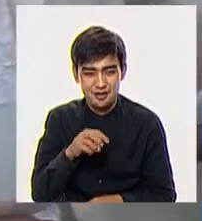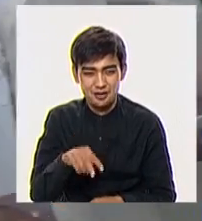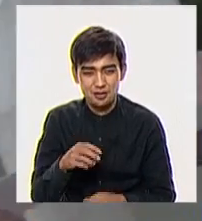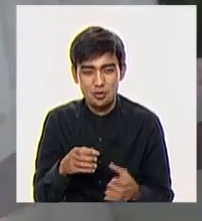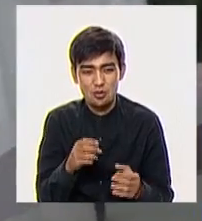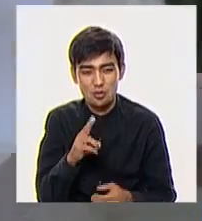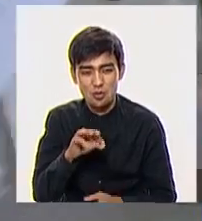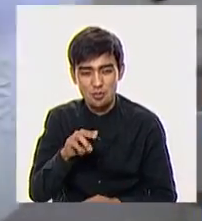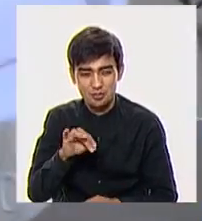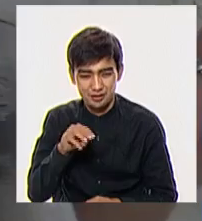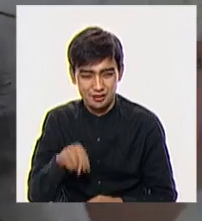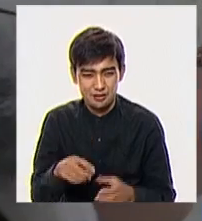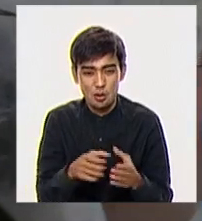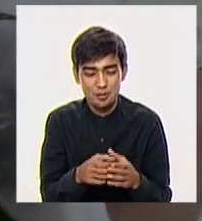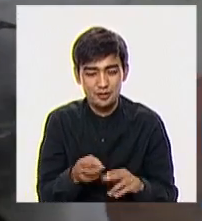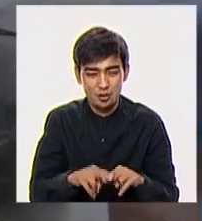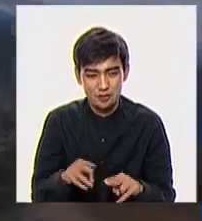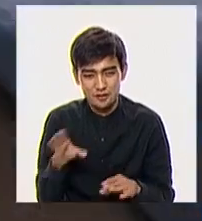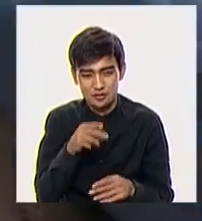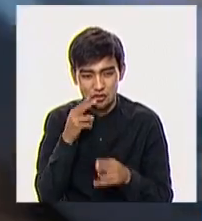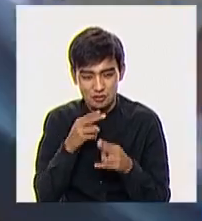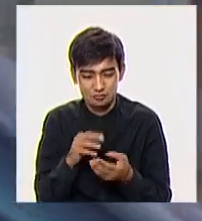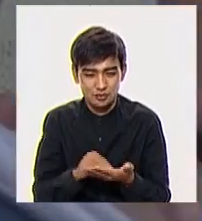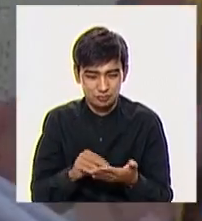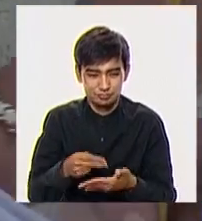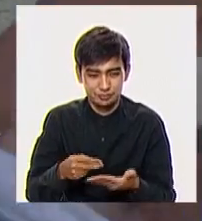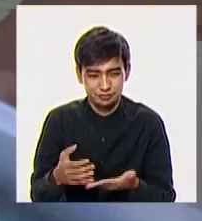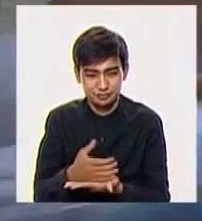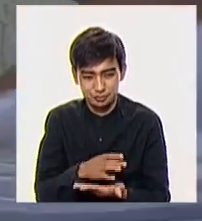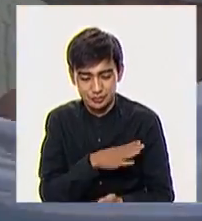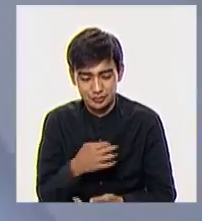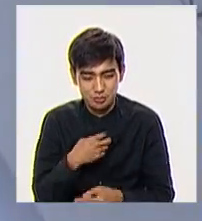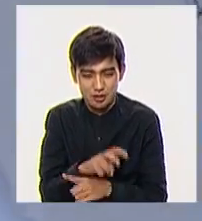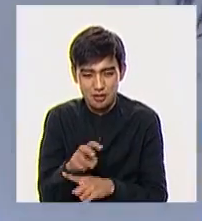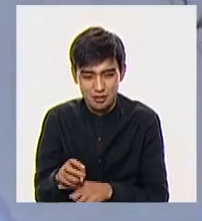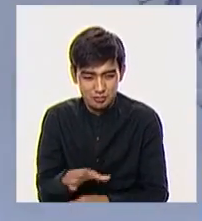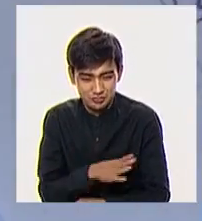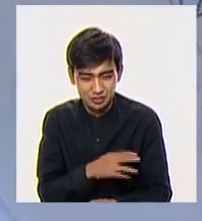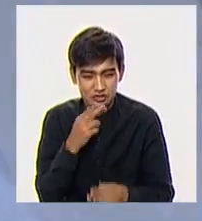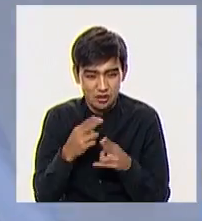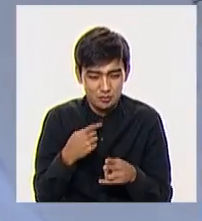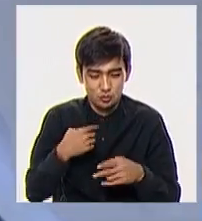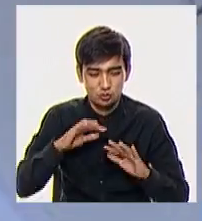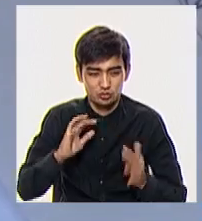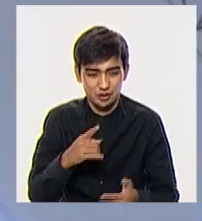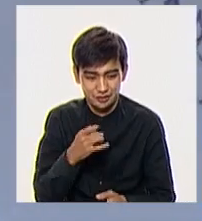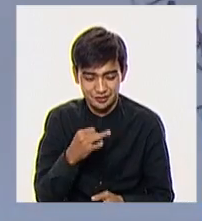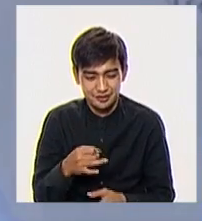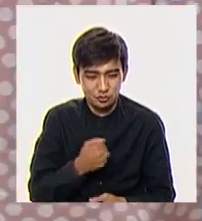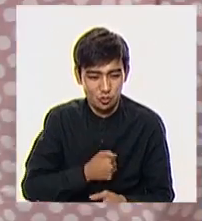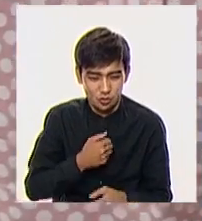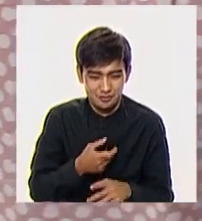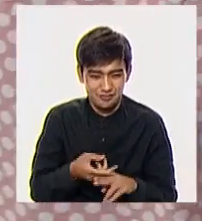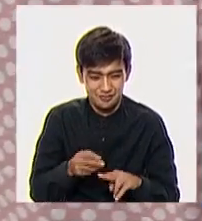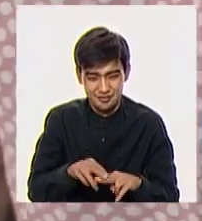компаниясының өкілдері үстінен кезекті рет арыз жазып қол жинап жатыр. Бармаған жеріміз қалмады деген жұртшылық шағымданудан шаршадық дейді. Елдің ашуын